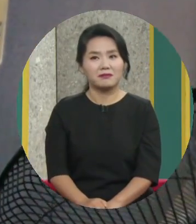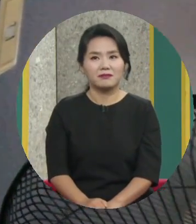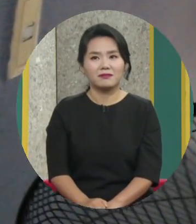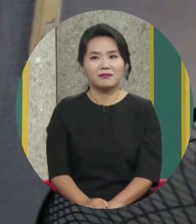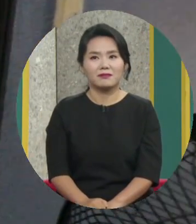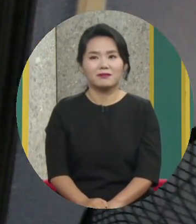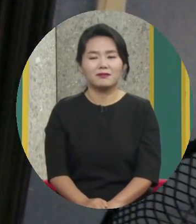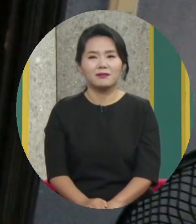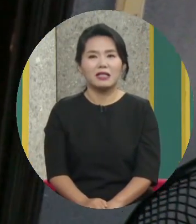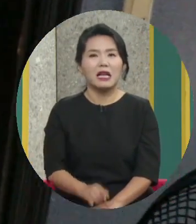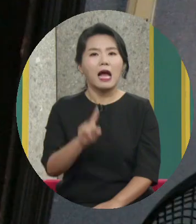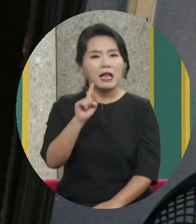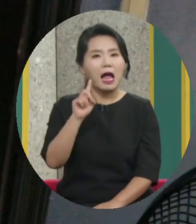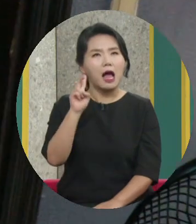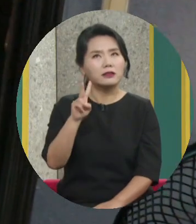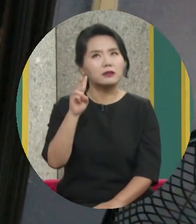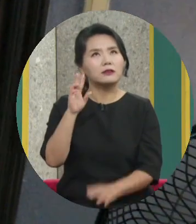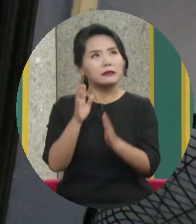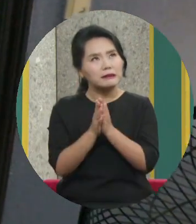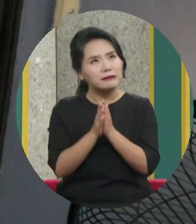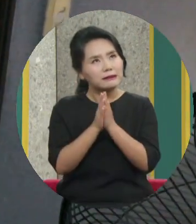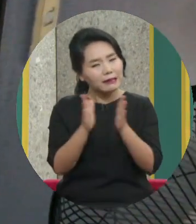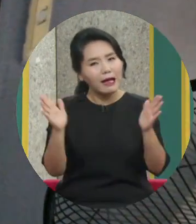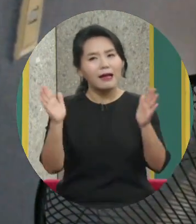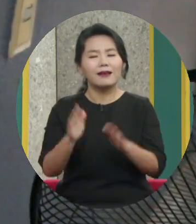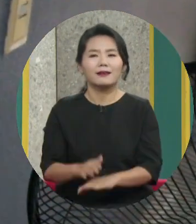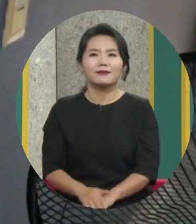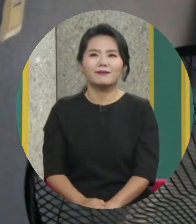하나, 둘,